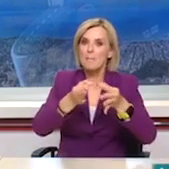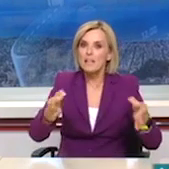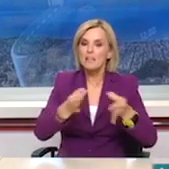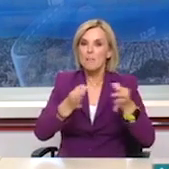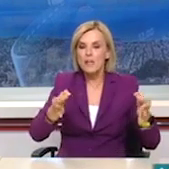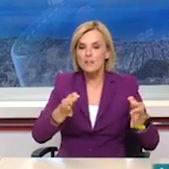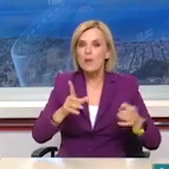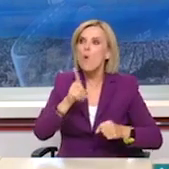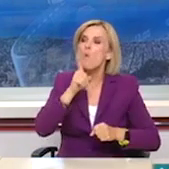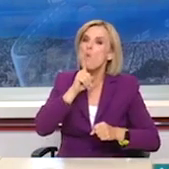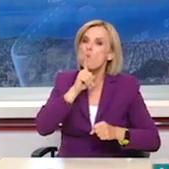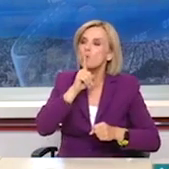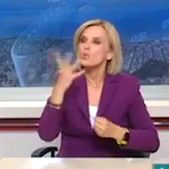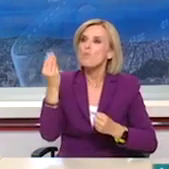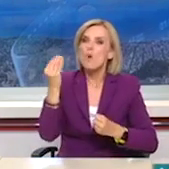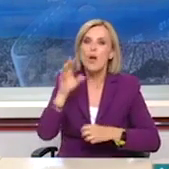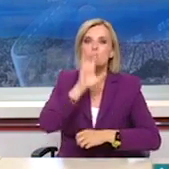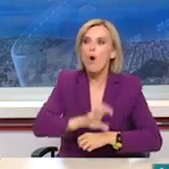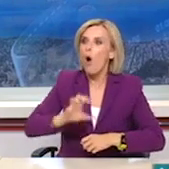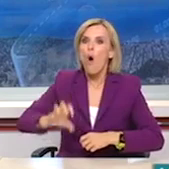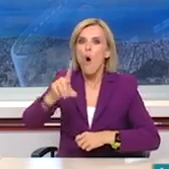χώρες. Τότε όμως θα ήταν αργά.